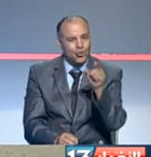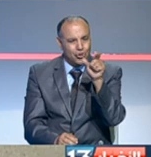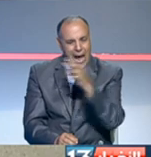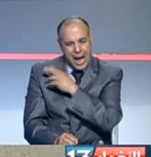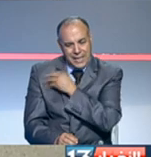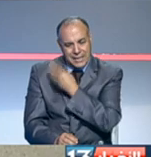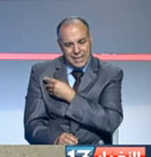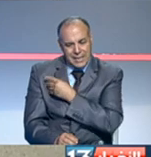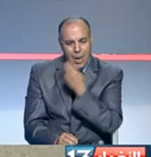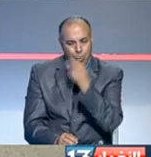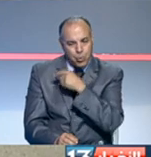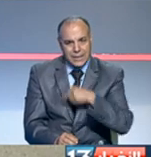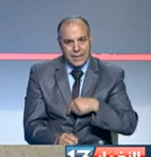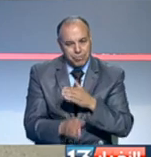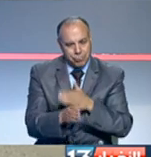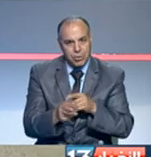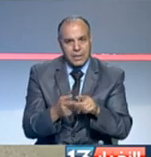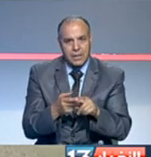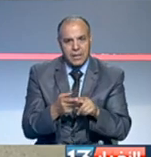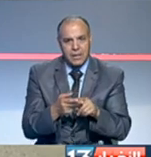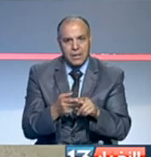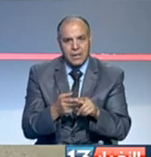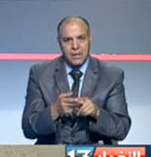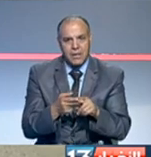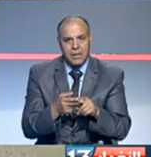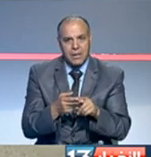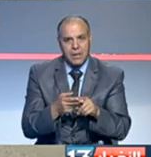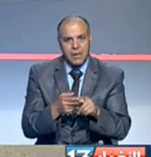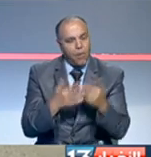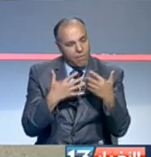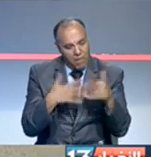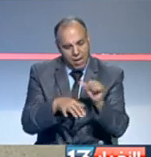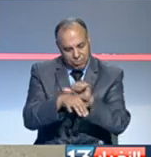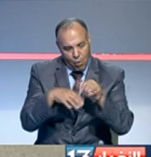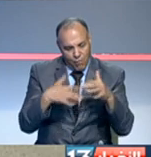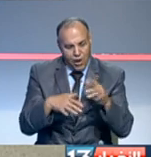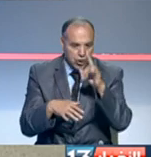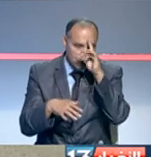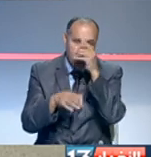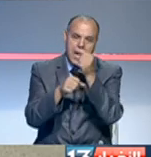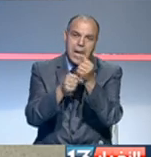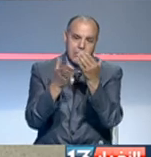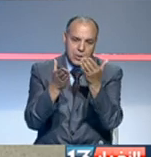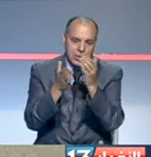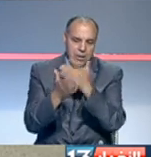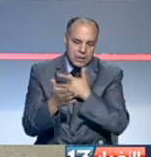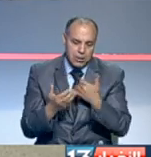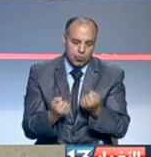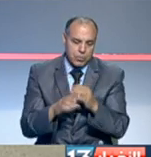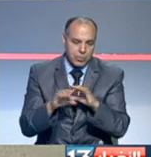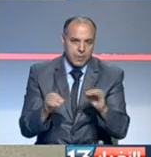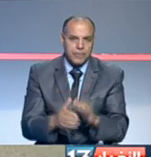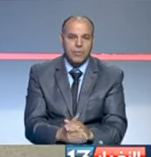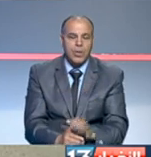العون الحرس اه م قد العمليه قد اوشكت على الانتهاء وان شاء الله تكون لا حالته مستقره